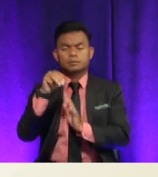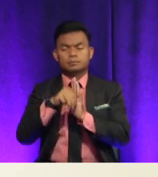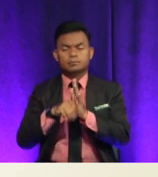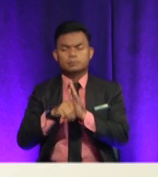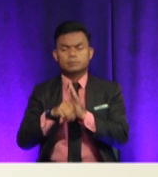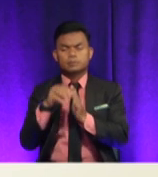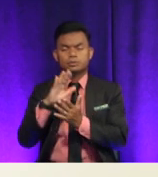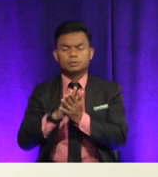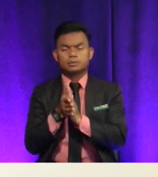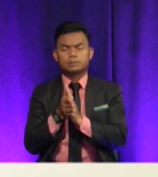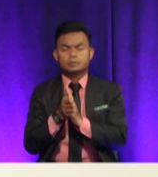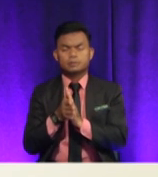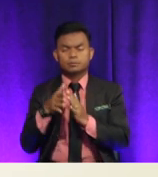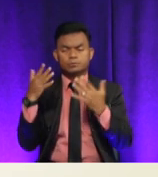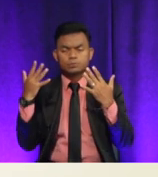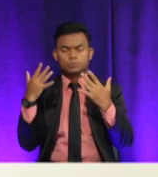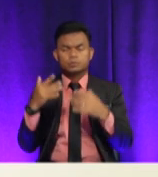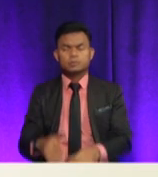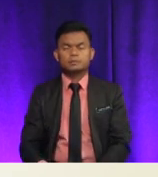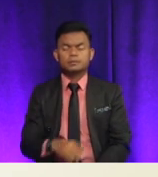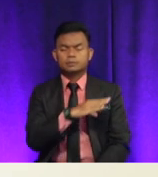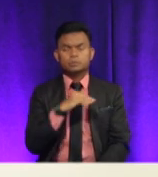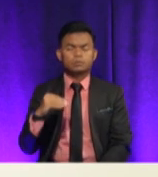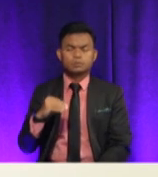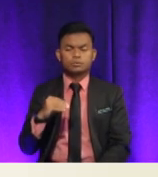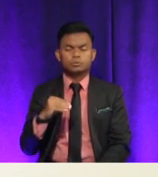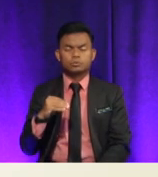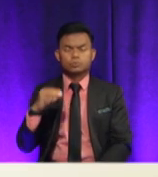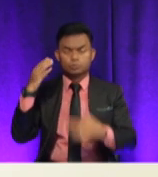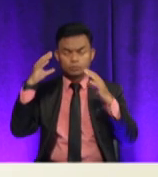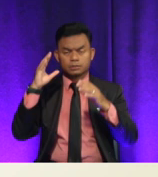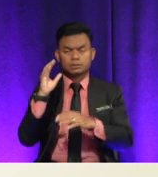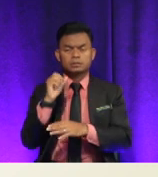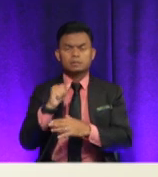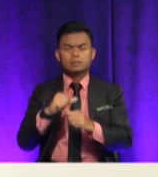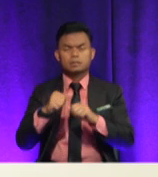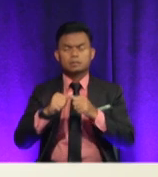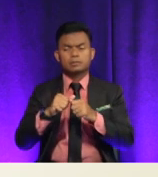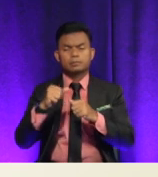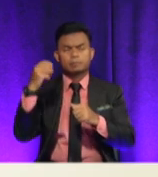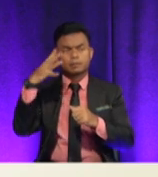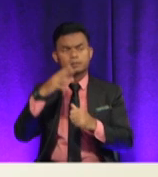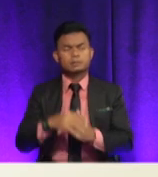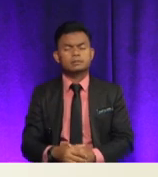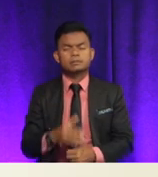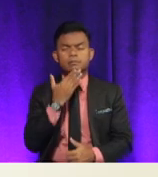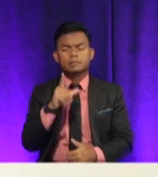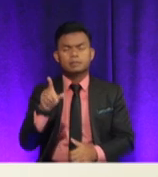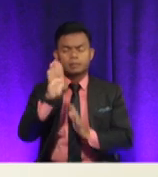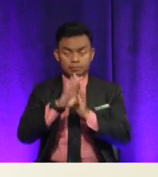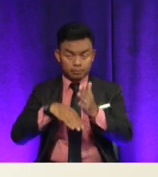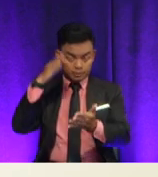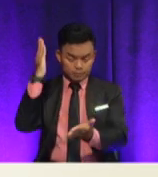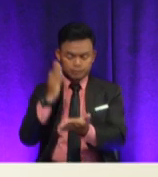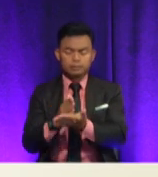Oke jadi akhirnya Baginda menikah kepanasan kita sekalian di sini Baiklah berhenti kita di sini maksudnya Baginda